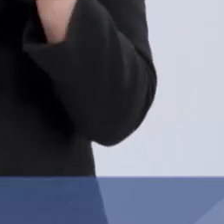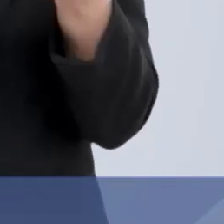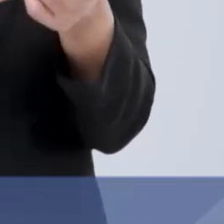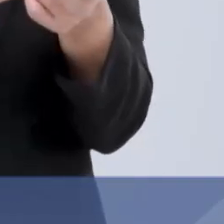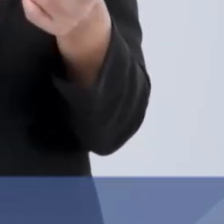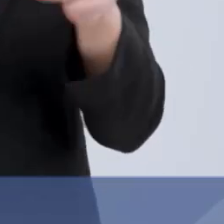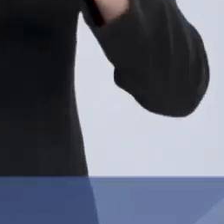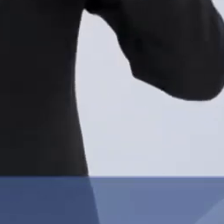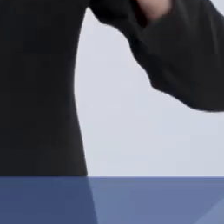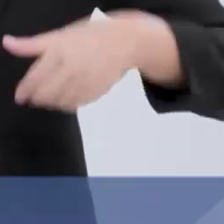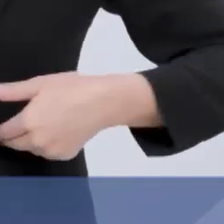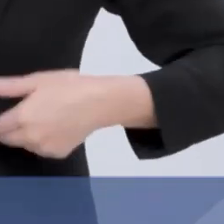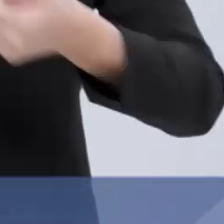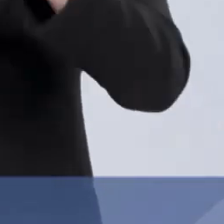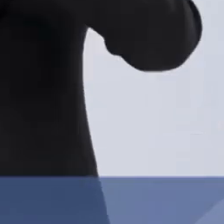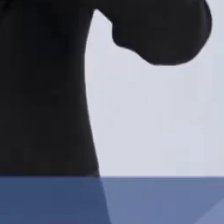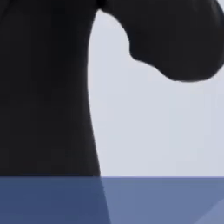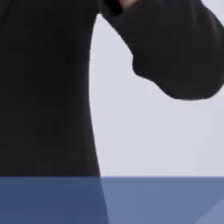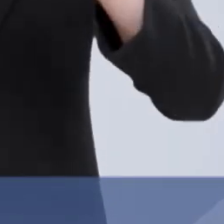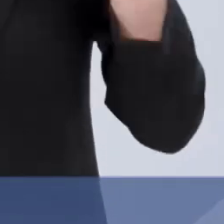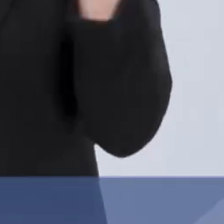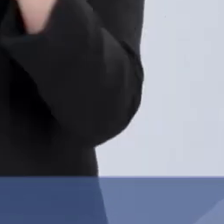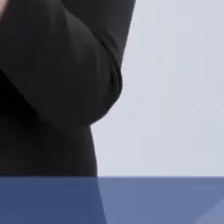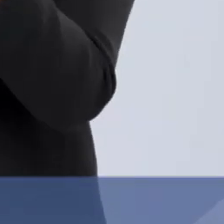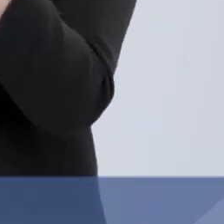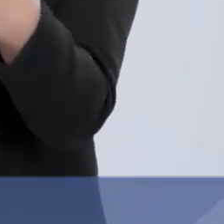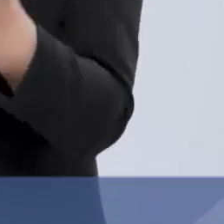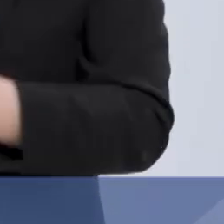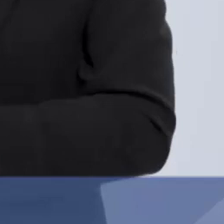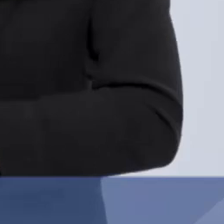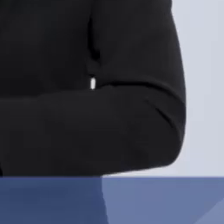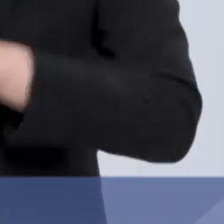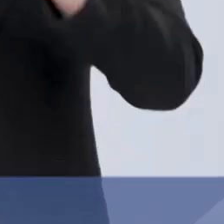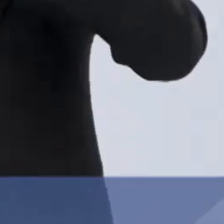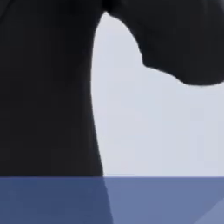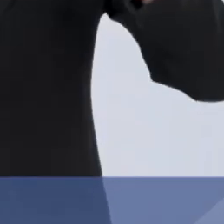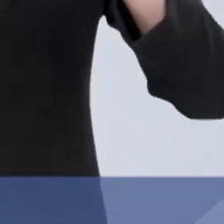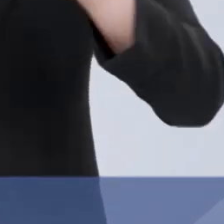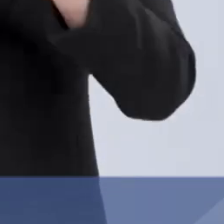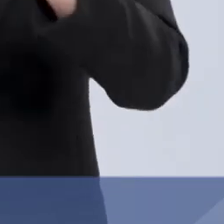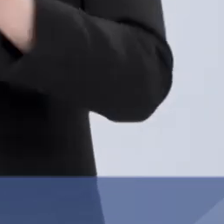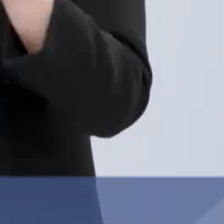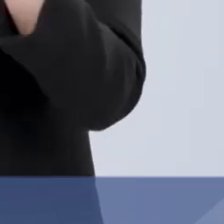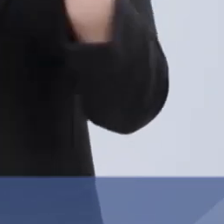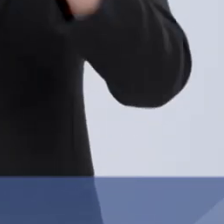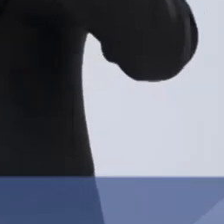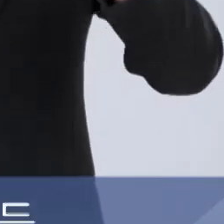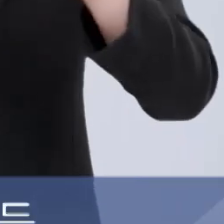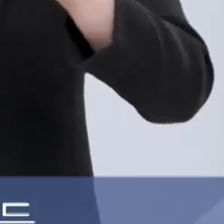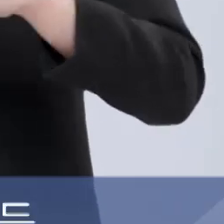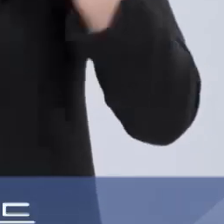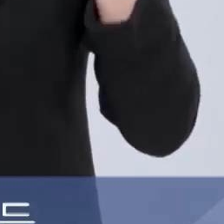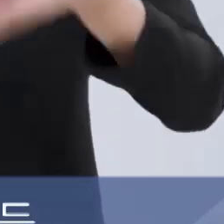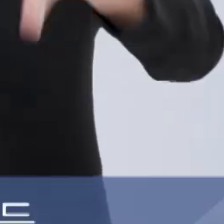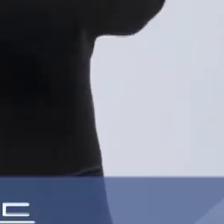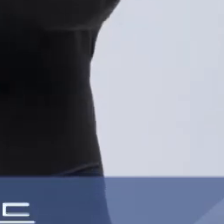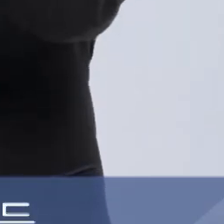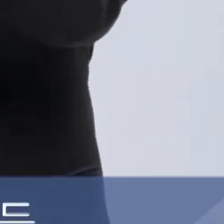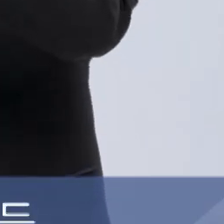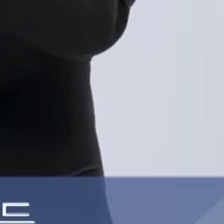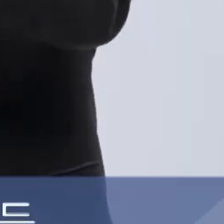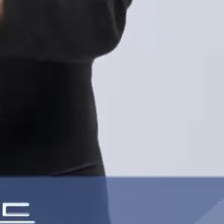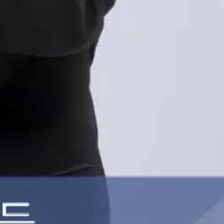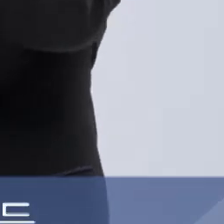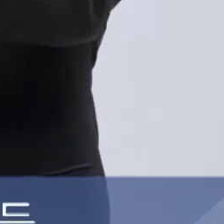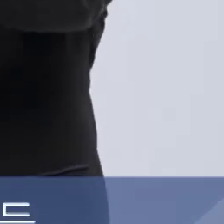없으므로 주민등록증, 여권, 운전면허증, 공무원증이나 관공서 또는